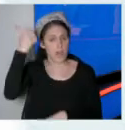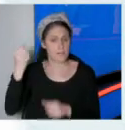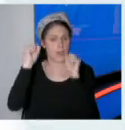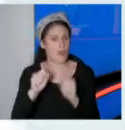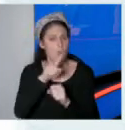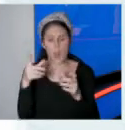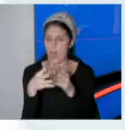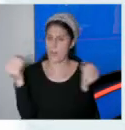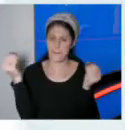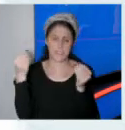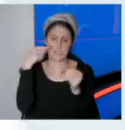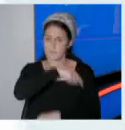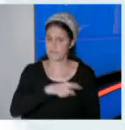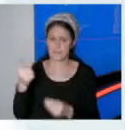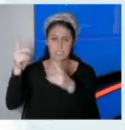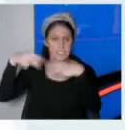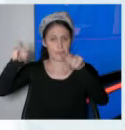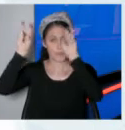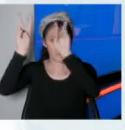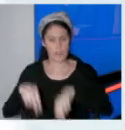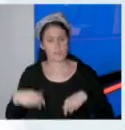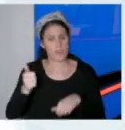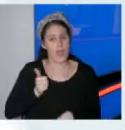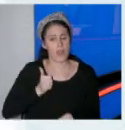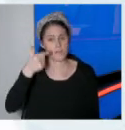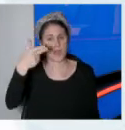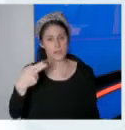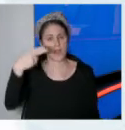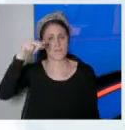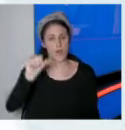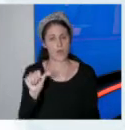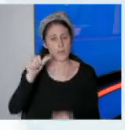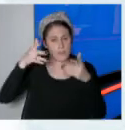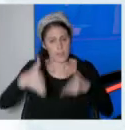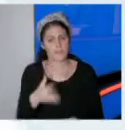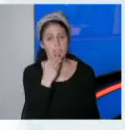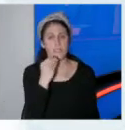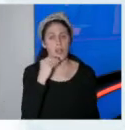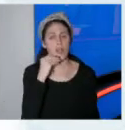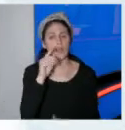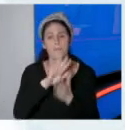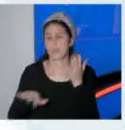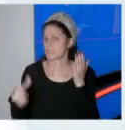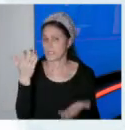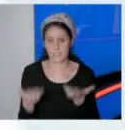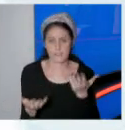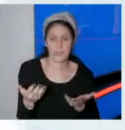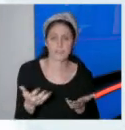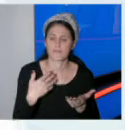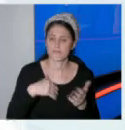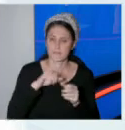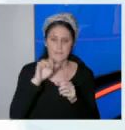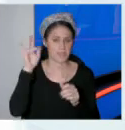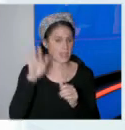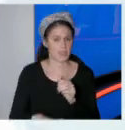האזרחים לחיק משפחתה וחיילי צה"ל הדר גולדין ואורון שאול לקבר ישראל. למען הסר ספק, אני מתנגד באופן נחרץ